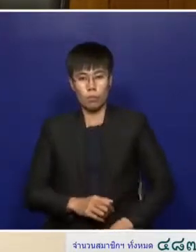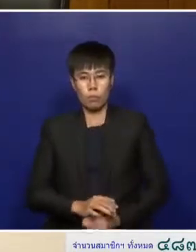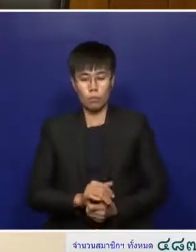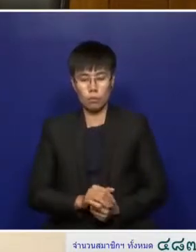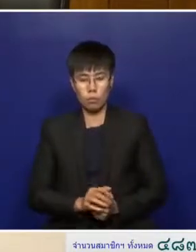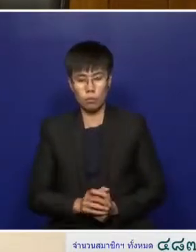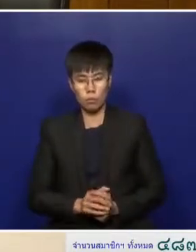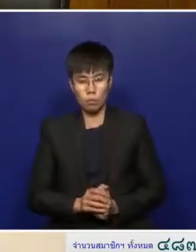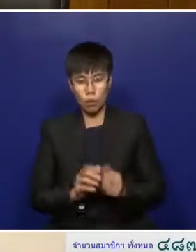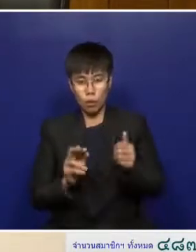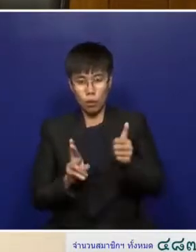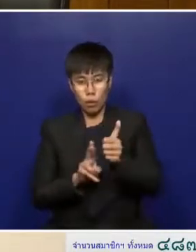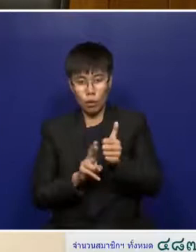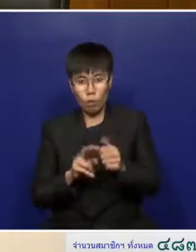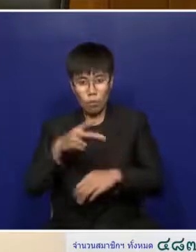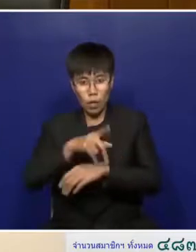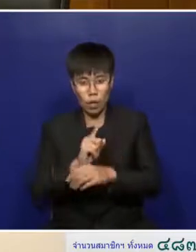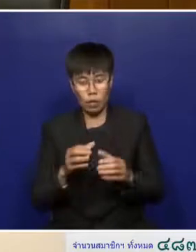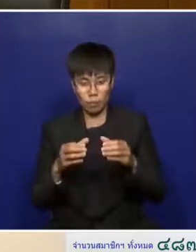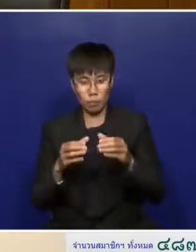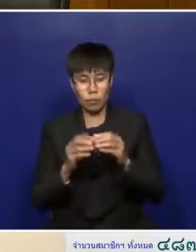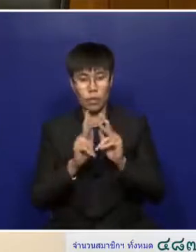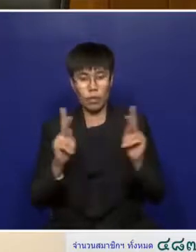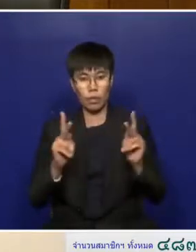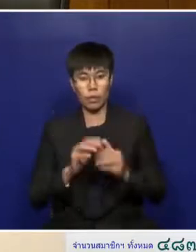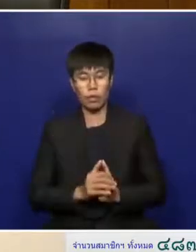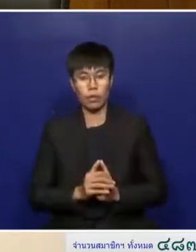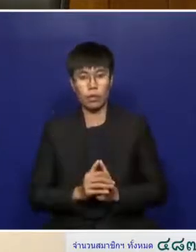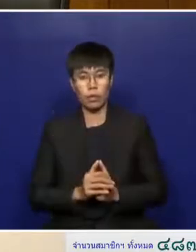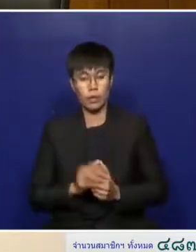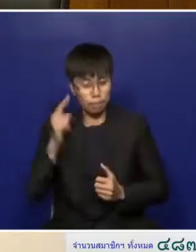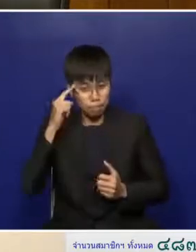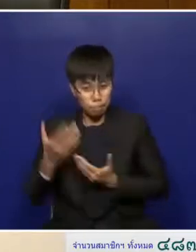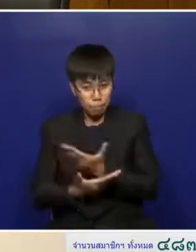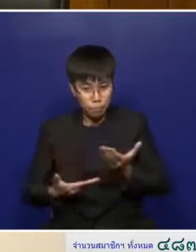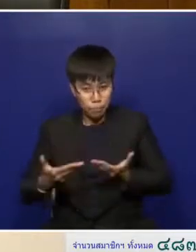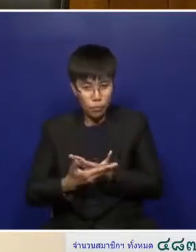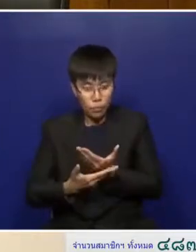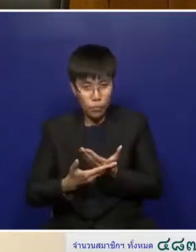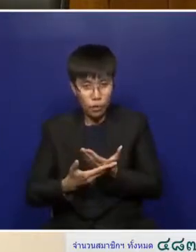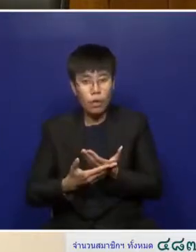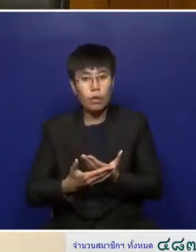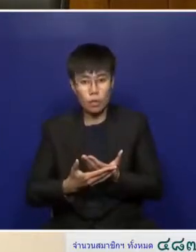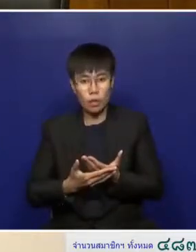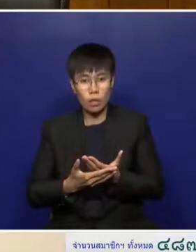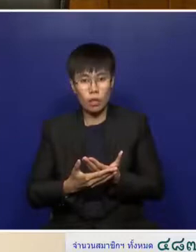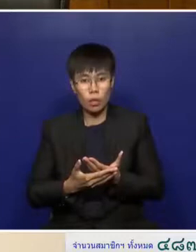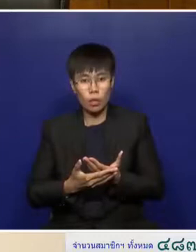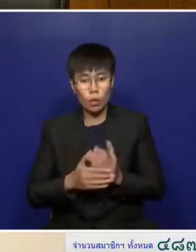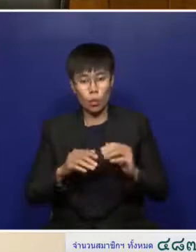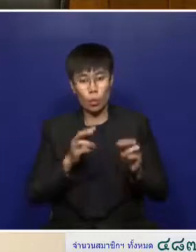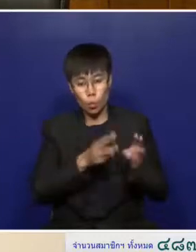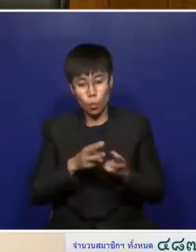ในฐานะรองประธานคณะกรรมการวิสามัญพิจารณาศึกษาหาแนวทางแก้